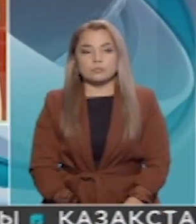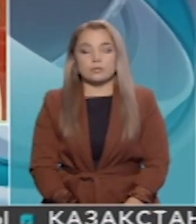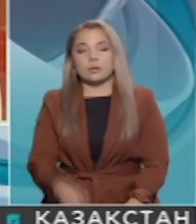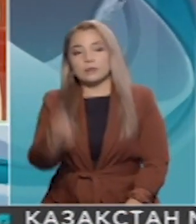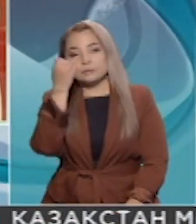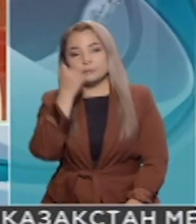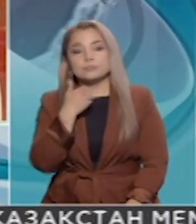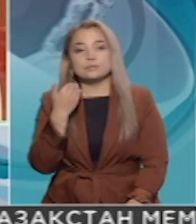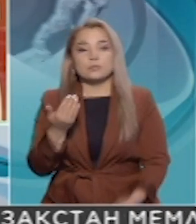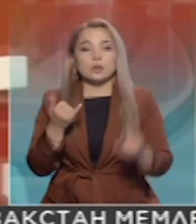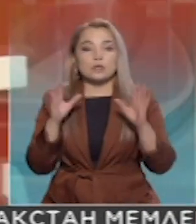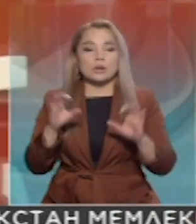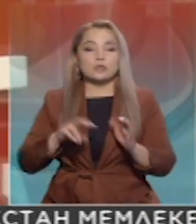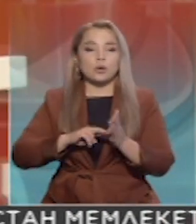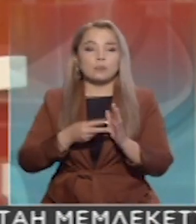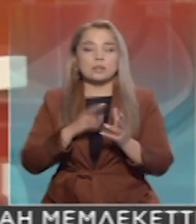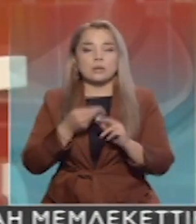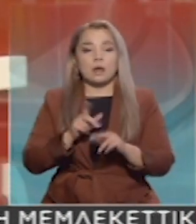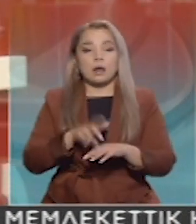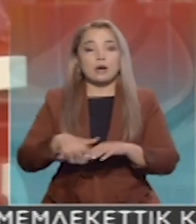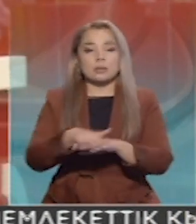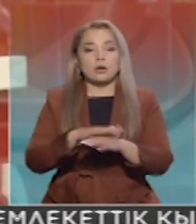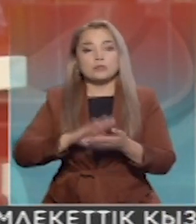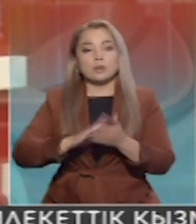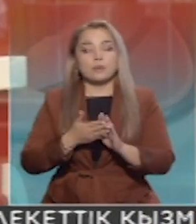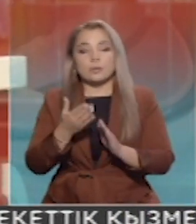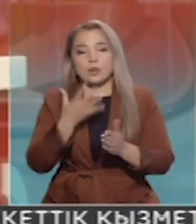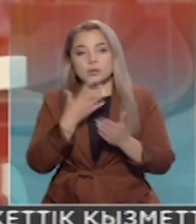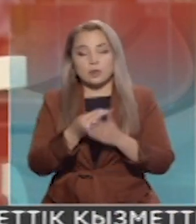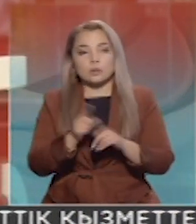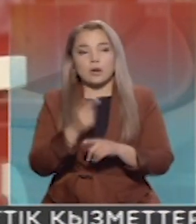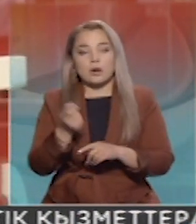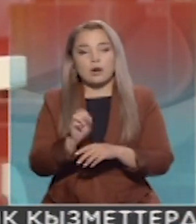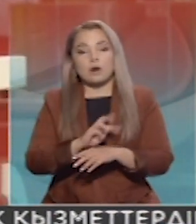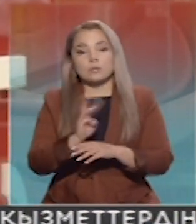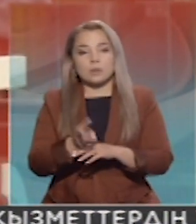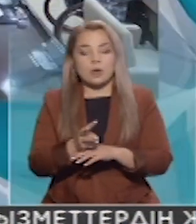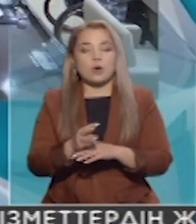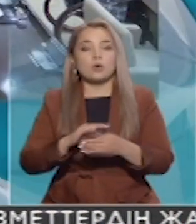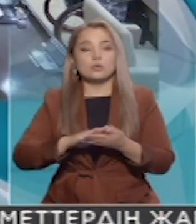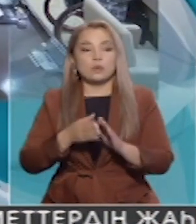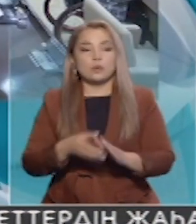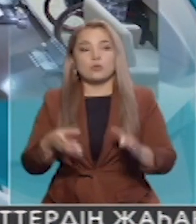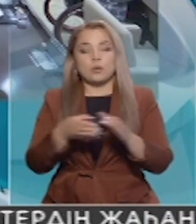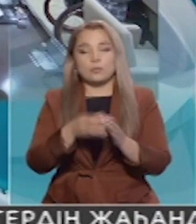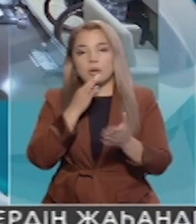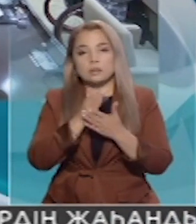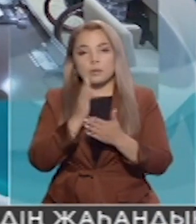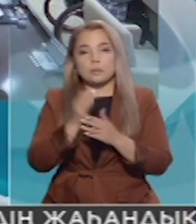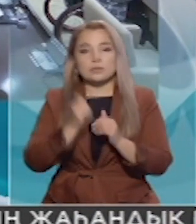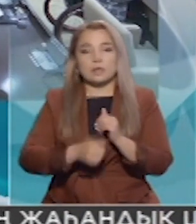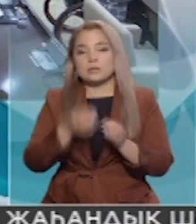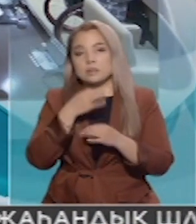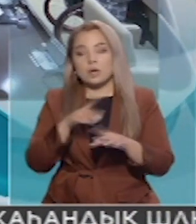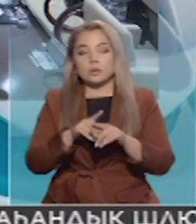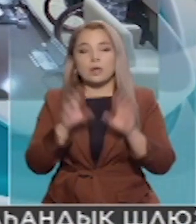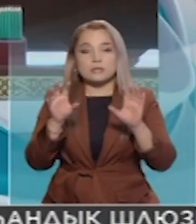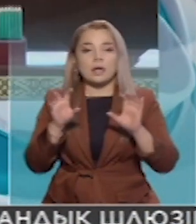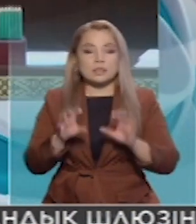Рахмет, Қонысбек. Бұл заң жобасы әсіресе халықтың әлеуметтік тұрғыдан аз қамтылған тобына үлкен қолдау. Өйткені кез келген заңға қатысты